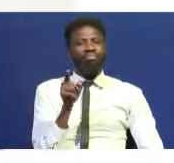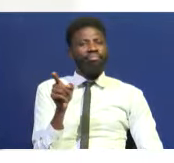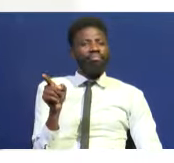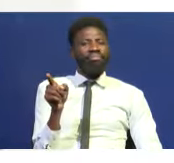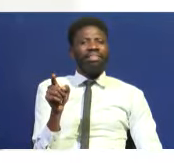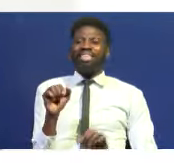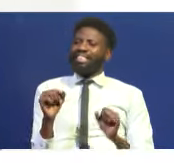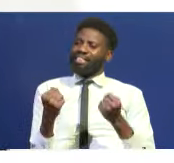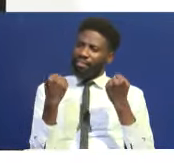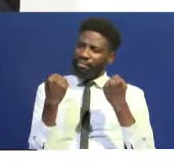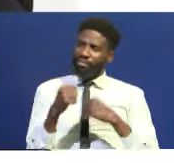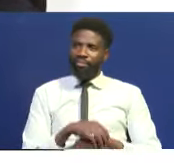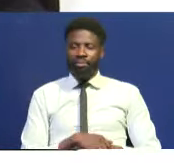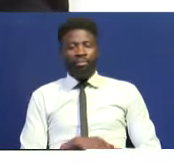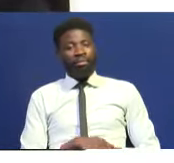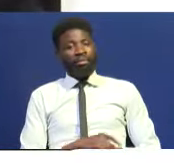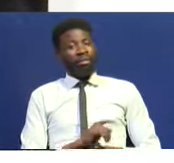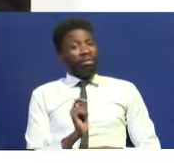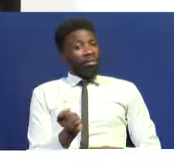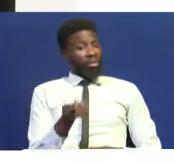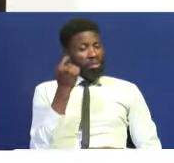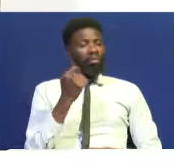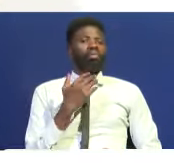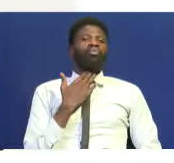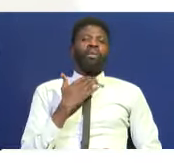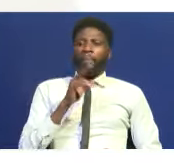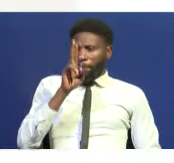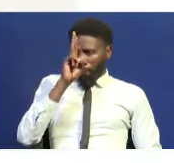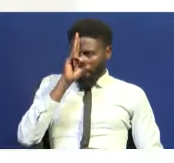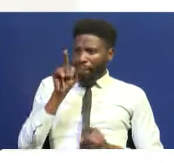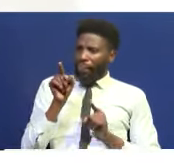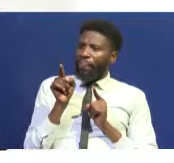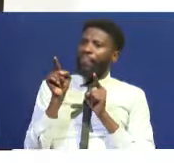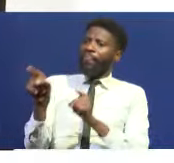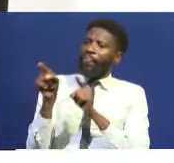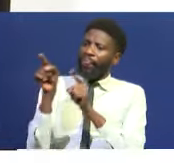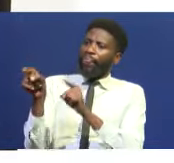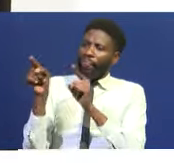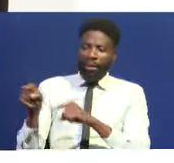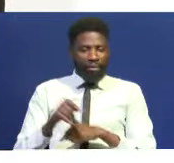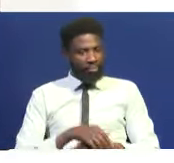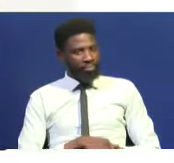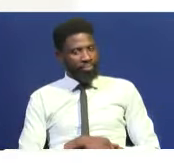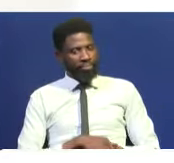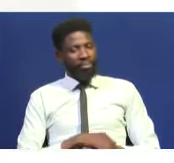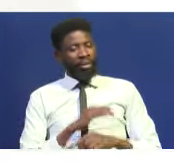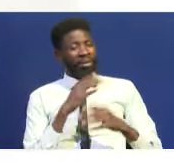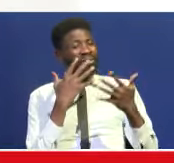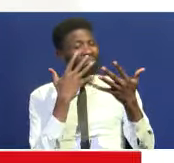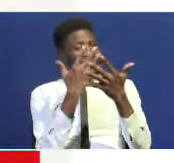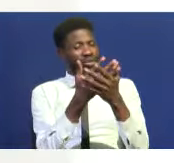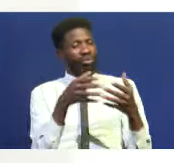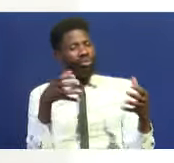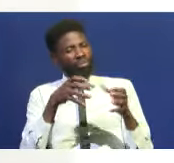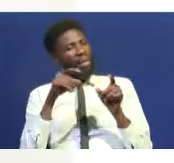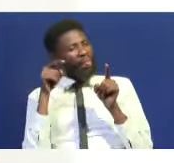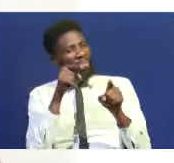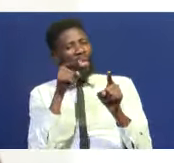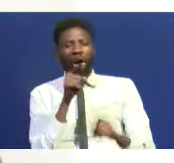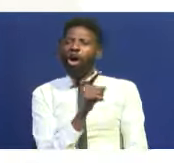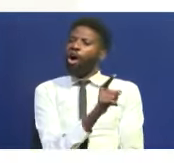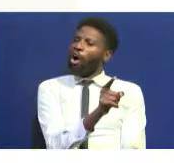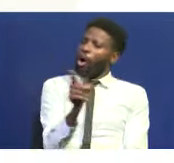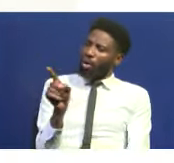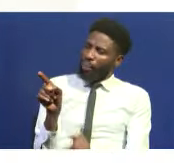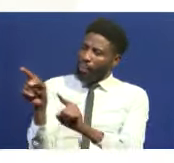we want to blame our police officers, we want to blame our prison officers, we want to blame all our officers except